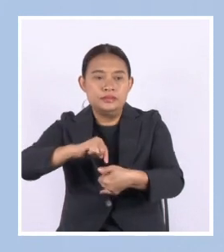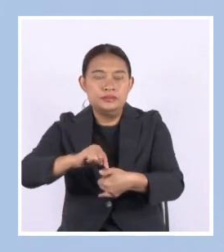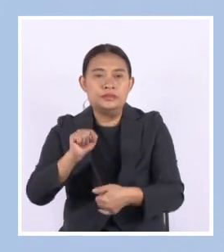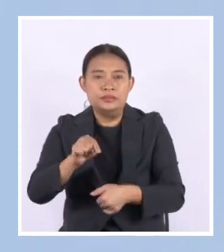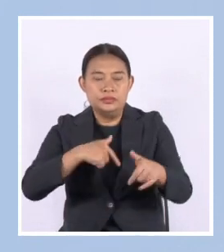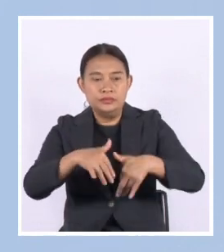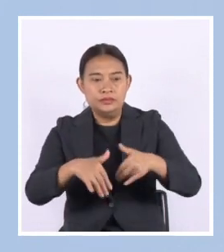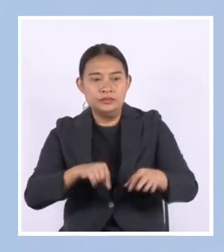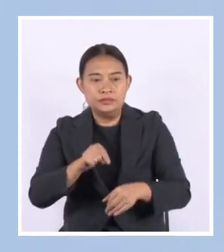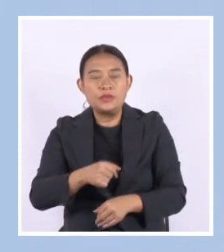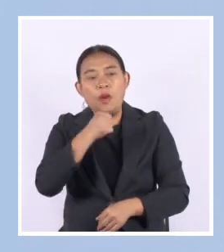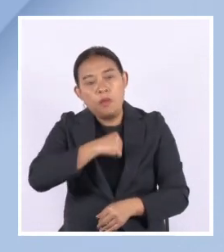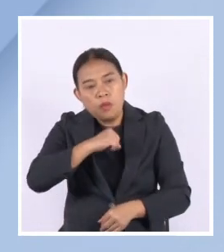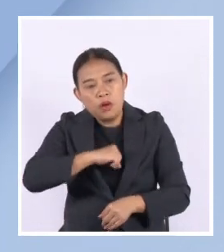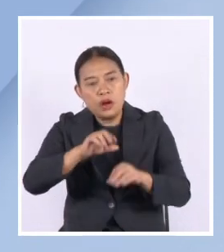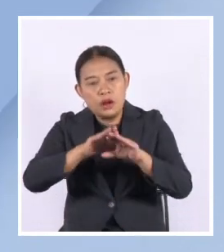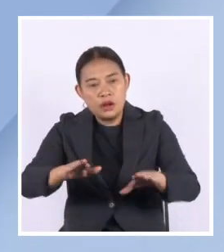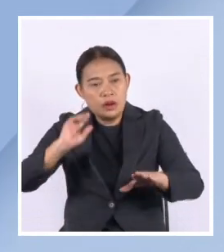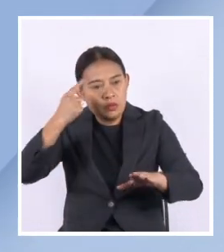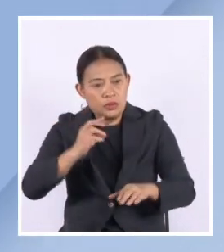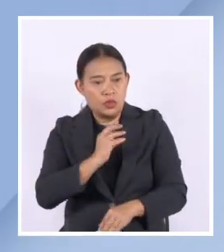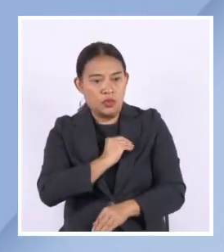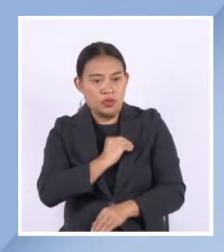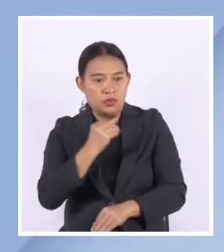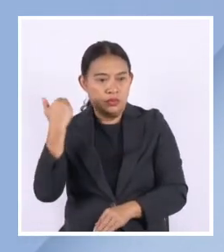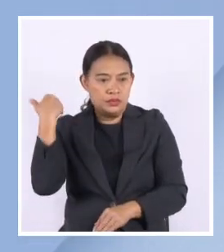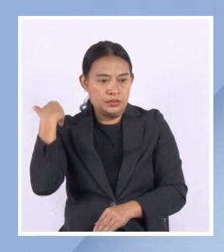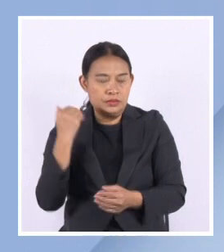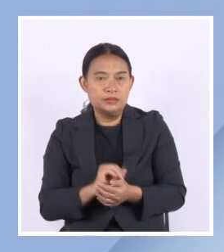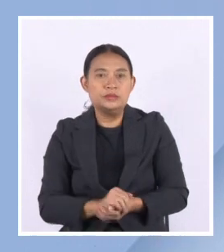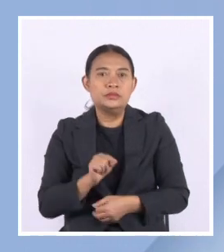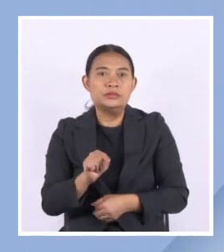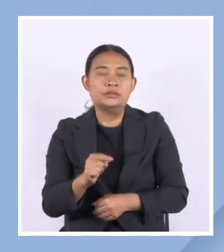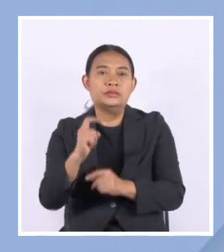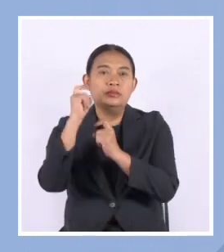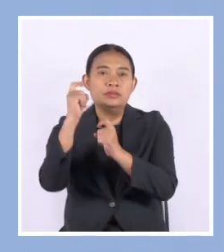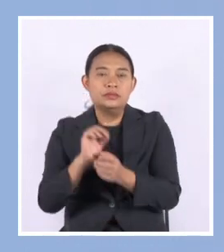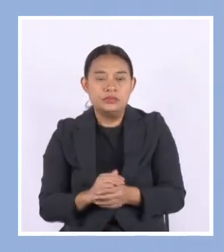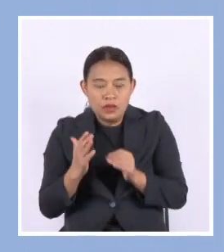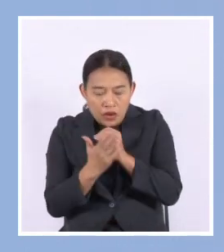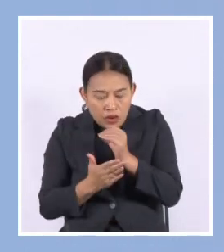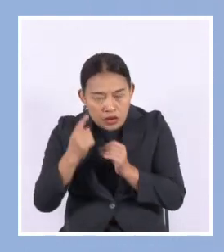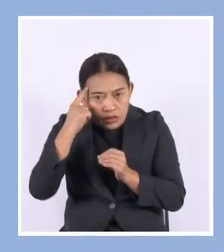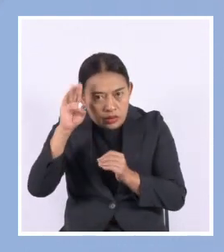วนั้นมีคนแก่มีผู้หญิงมีเด็กอ่ะเขากลัวไงคะเนี่ยพิษภัยของยาบ้ามันทำให้คนเป็นบ้าตามชื่อเลยอ่ะ